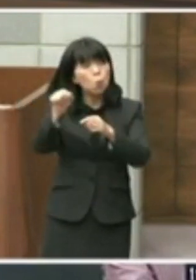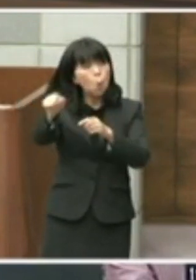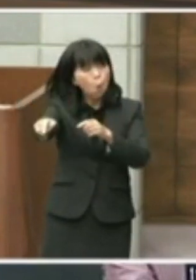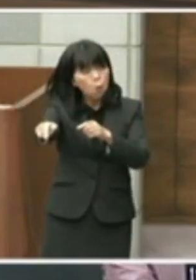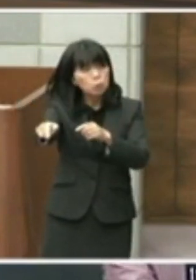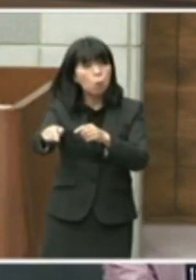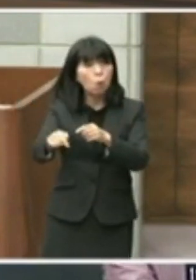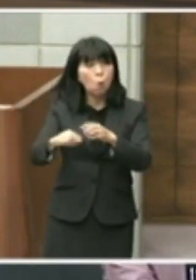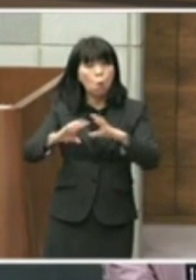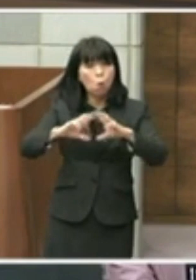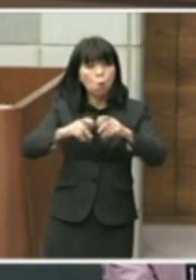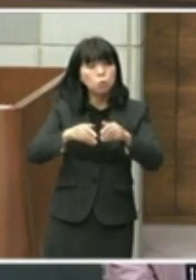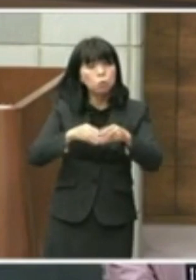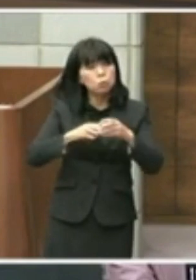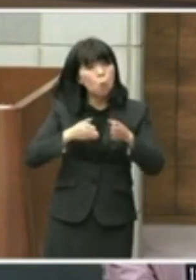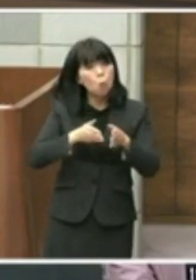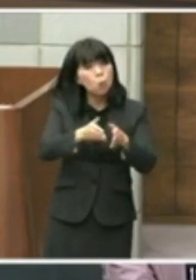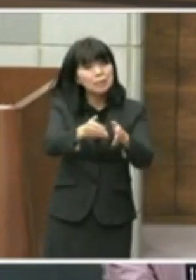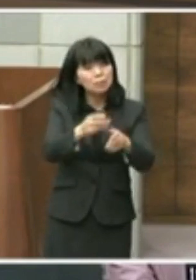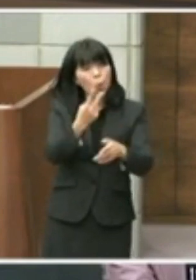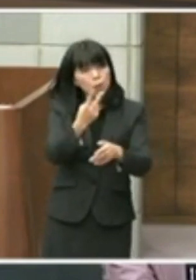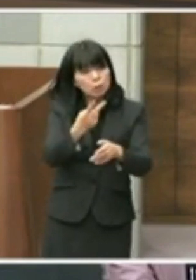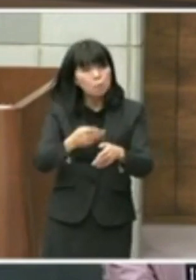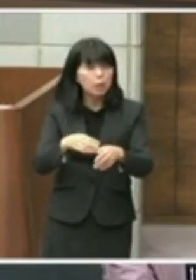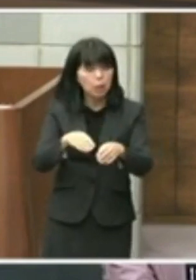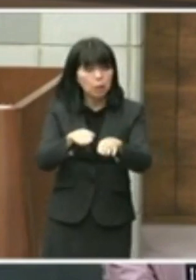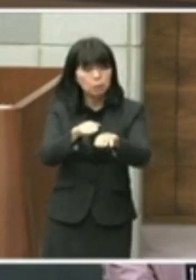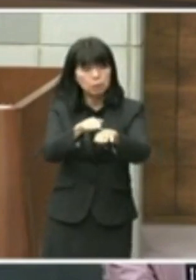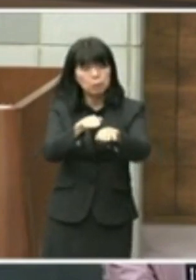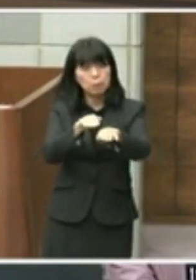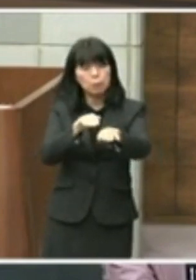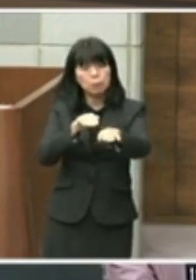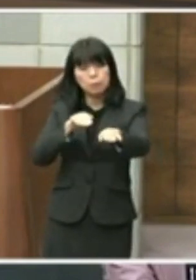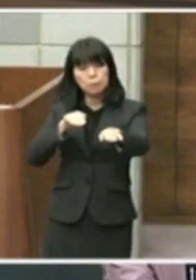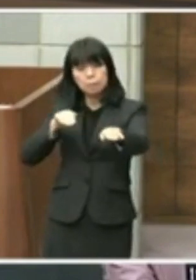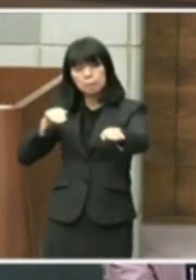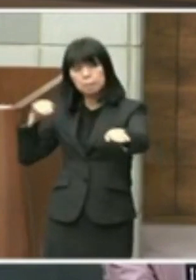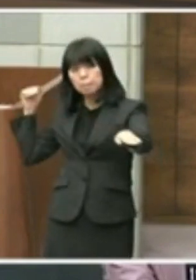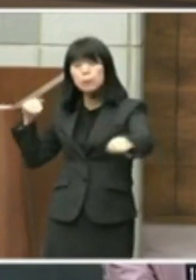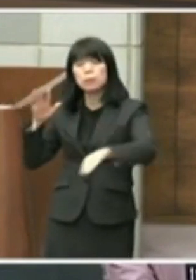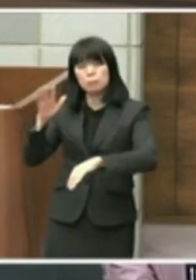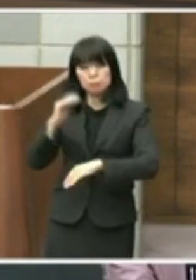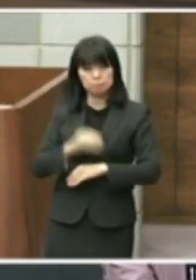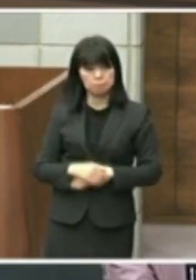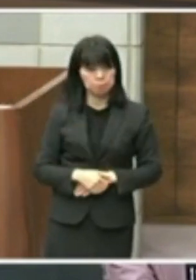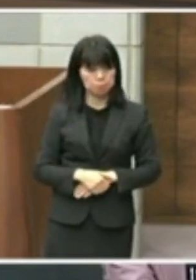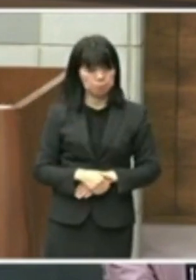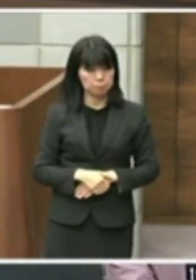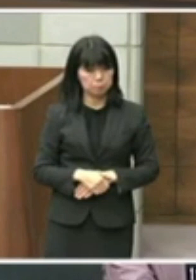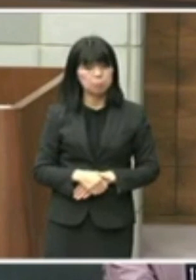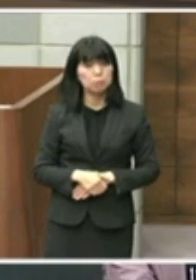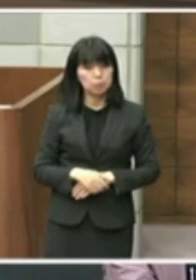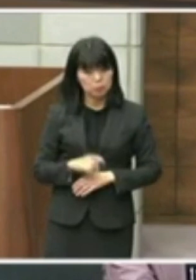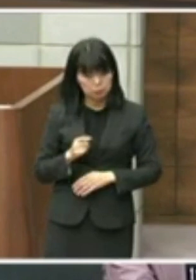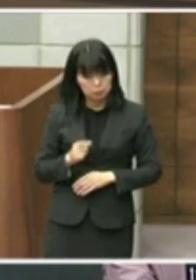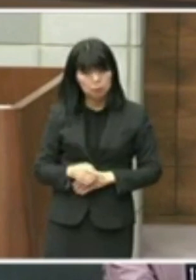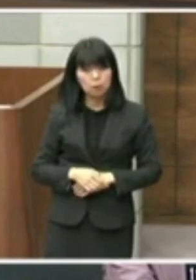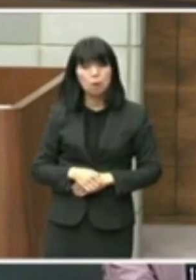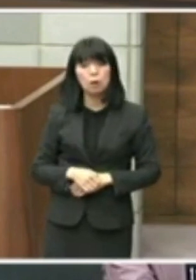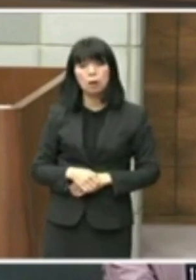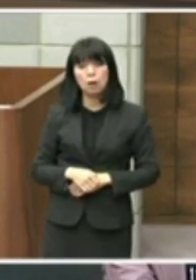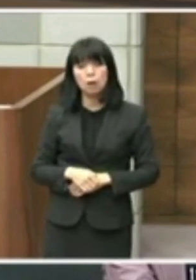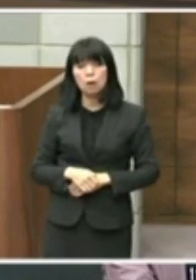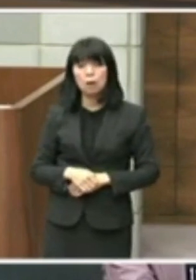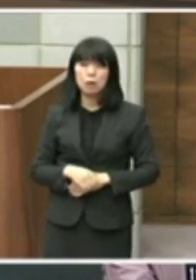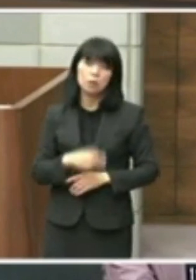るまで、渋滞の車列が続いていたというようなこともありました。で、また市